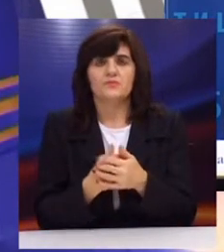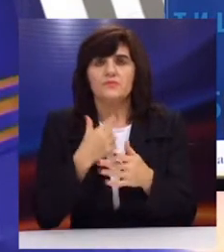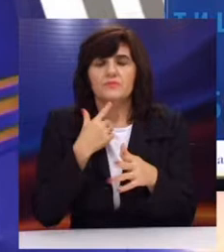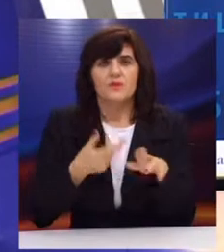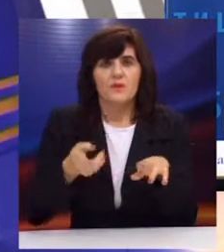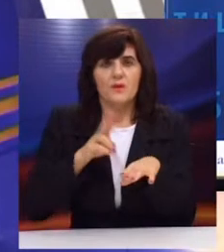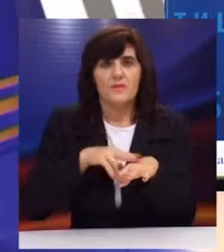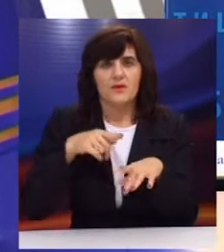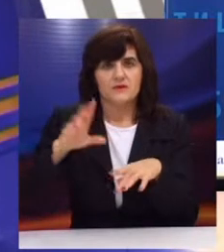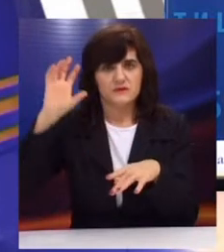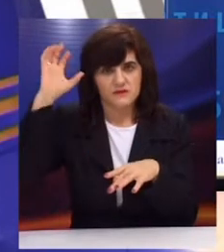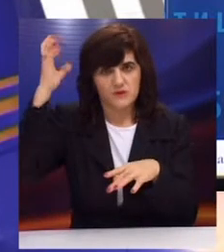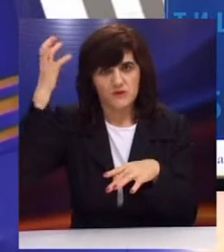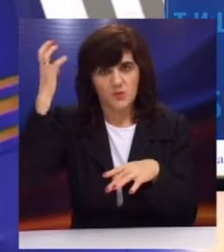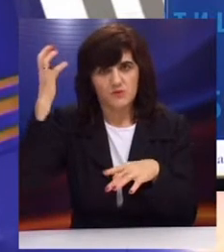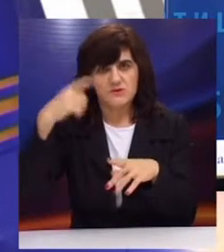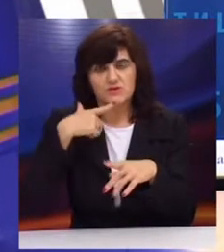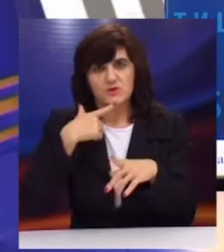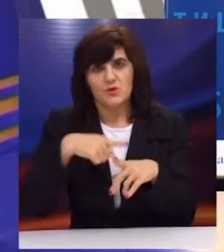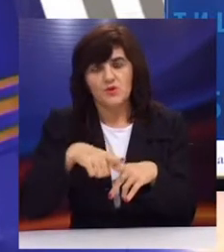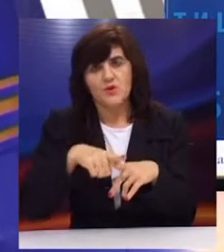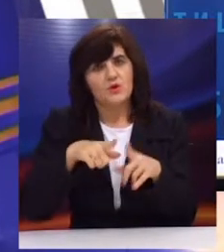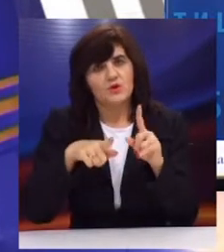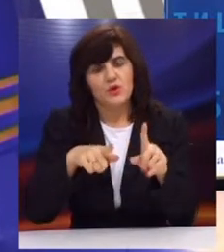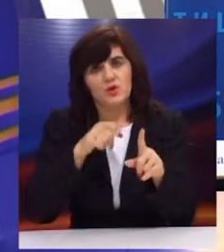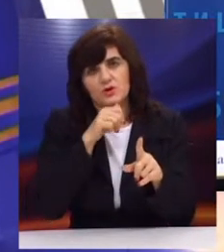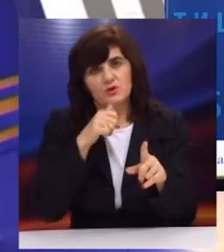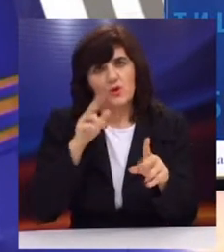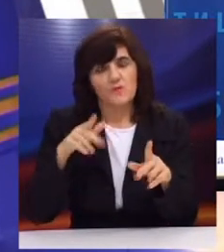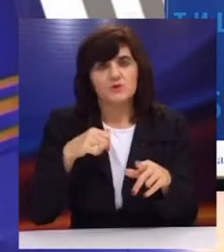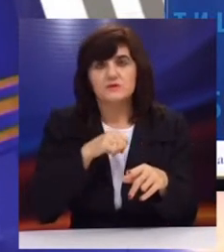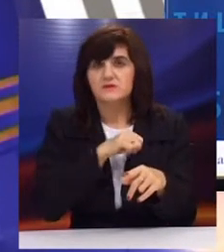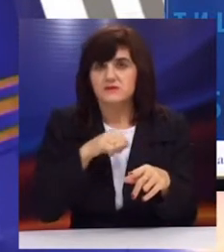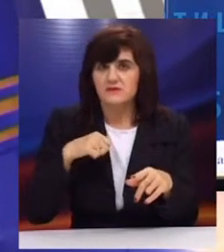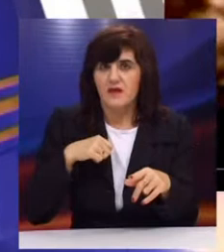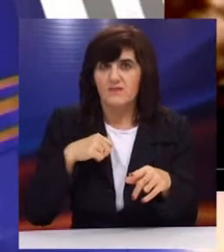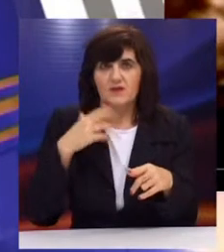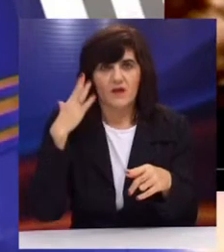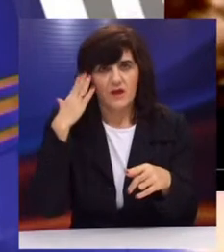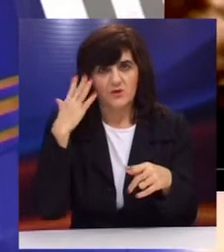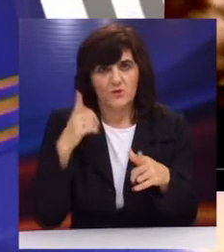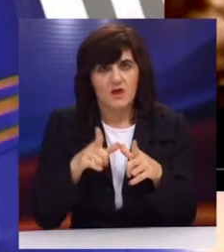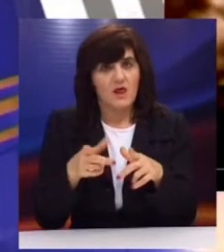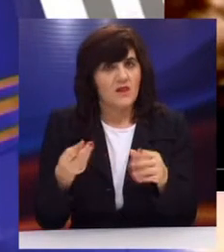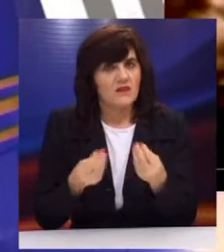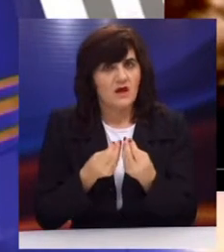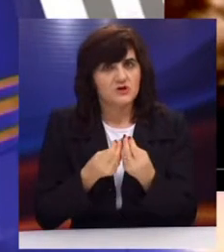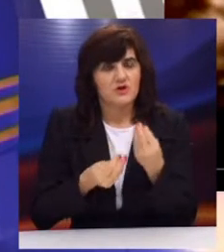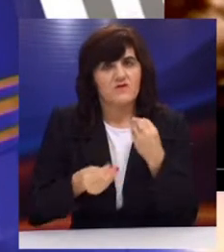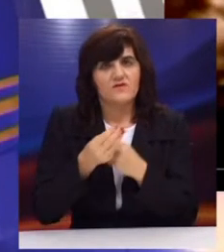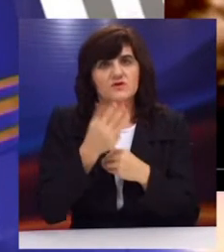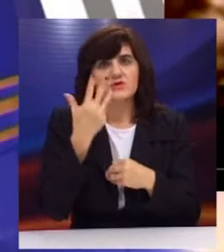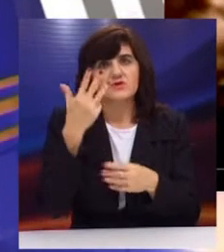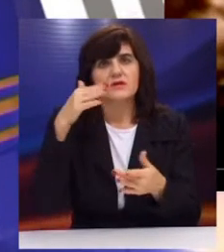prekomernom izlaganju suncu. Znači to je ono o čemu možemo sami da vodimo računa. Nešto više od 4000 žena je